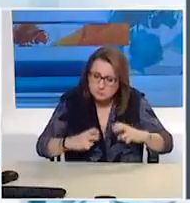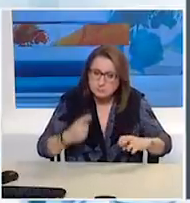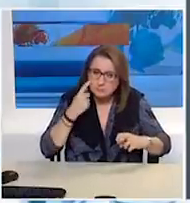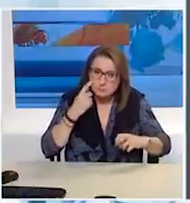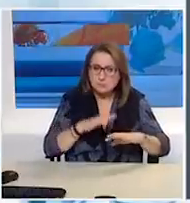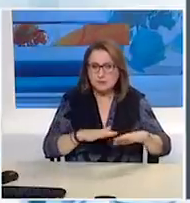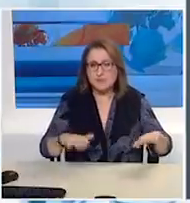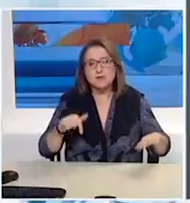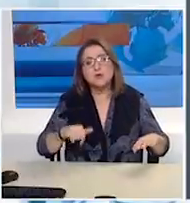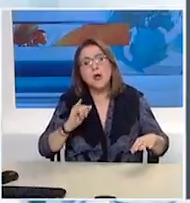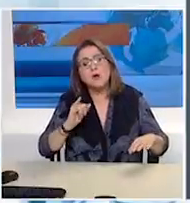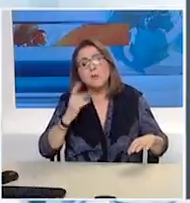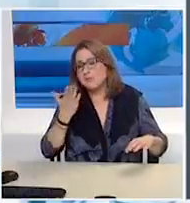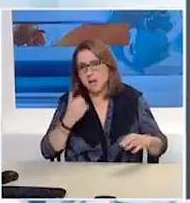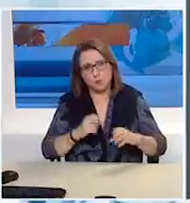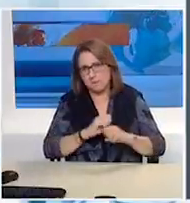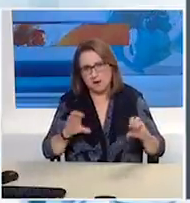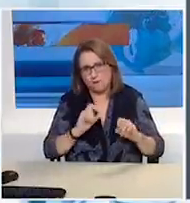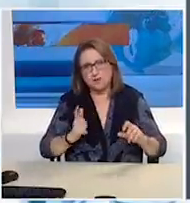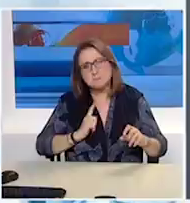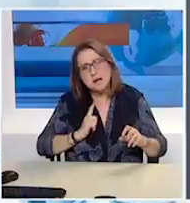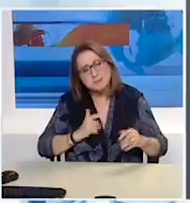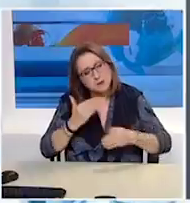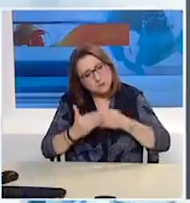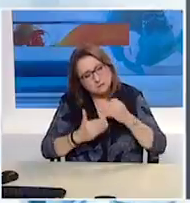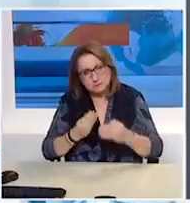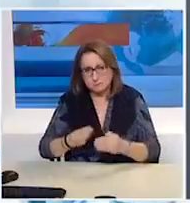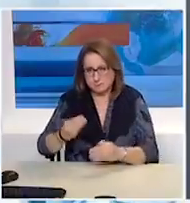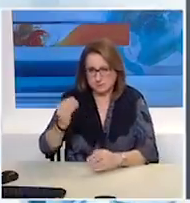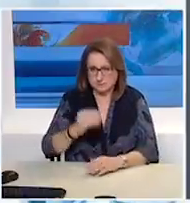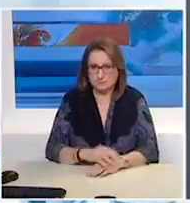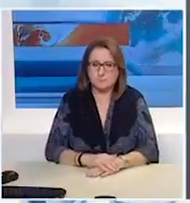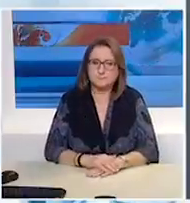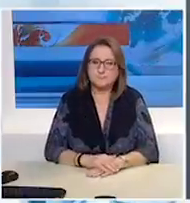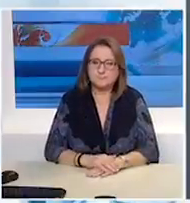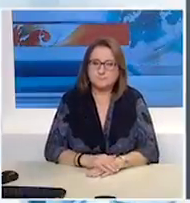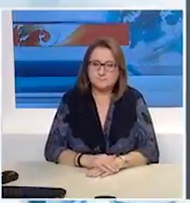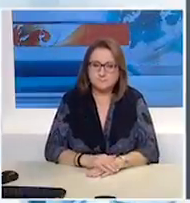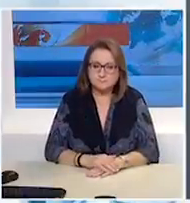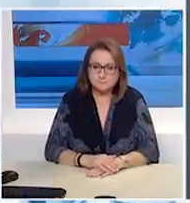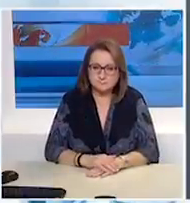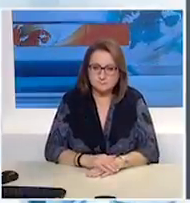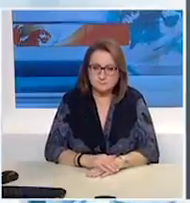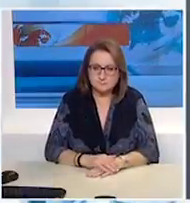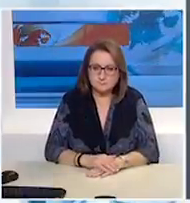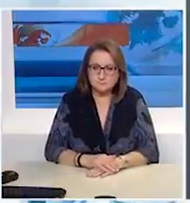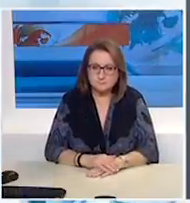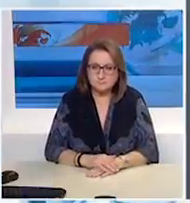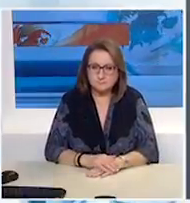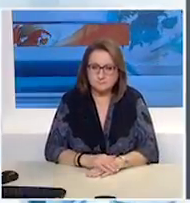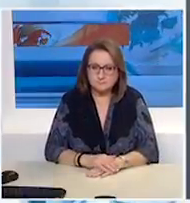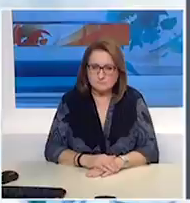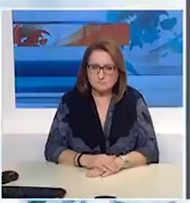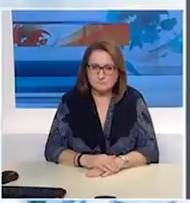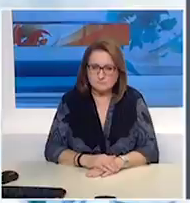υποψία. Περιμένουμε περισσότερη πληροφορία. Είναι λίγα τα δεδομένα, νομίζω, για να τοποθετηθούμε με σαφήνεια, αλλά η εκτίμηση κινδύνου του